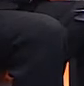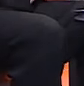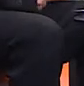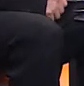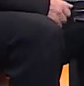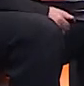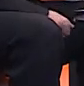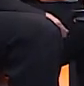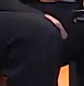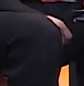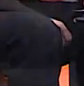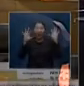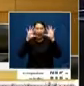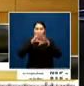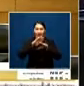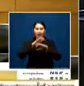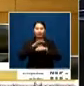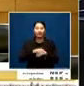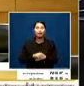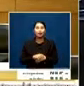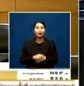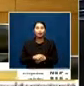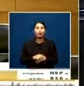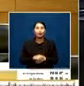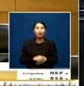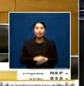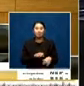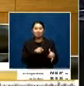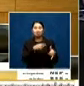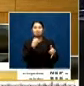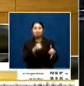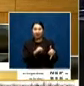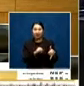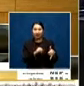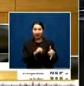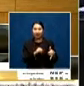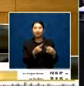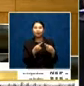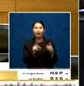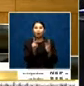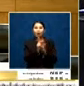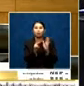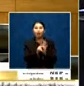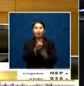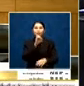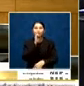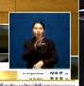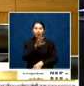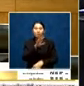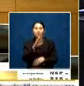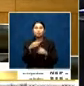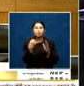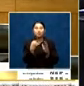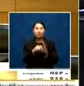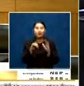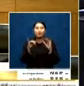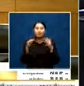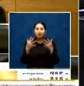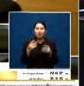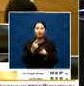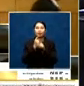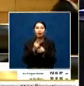แห้งนะคุณชูวัฒน์วงศ์ศรีสุขผมกายพงษ์เกษมสตยาประเสริฐสวัสดีทั้งสองท่านนะครับนะครับขณะที่เราจัดรายการอยู่นี้แน่นอนนะฮะตั้งแต่เมื่อช่วงเช้าที่ผ่านมานะ